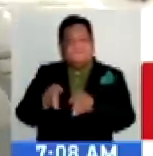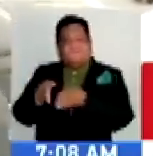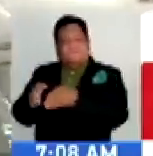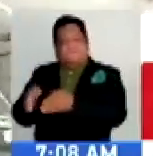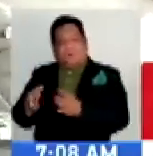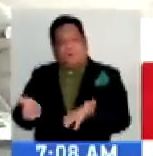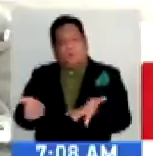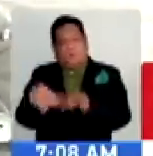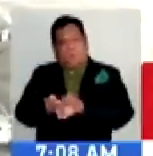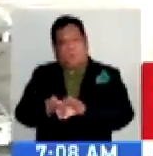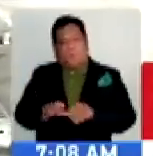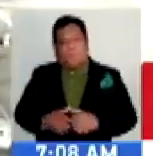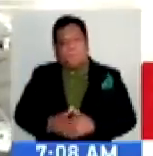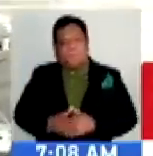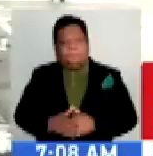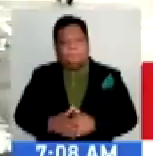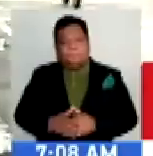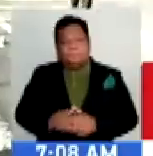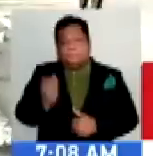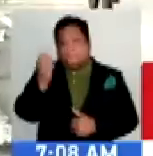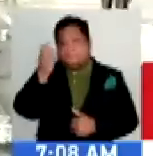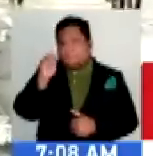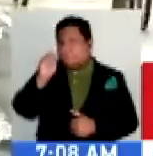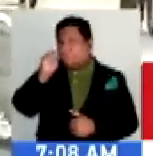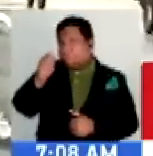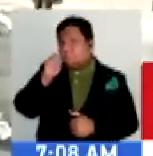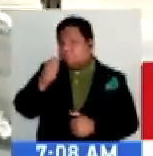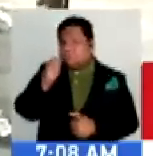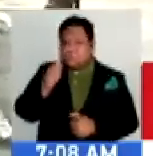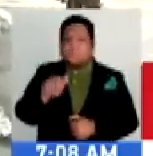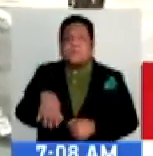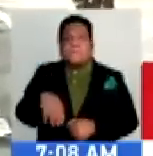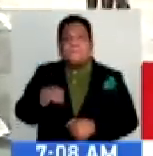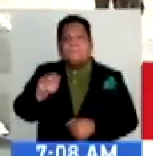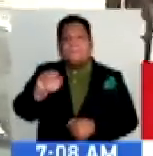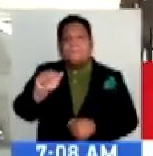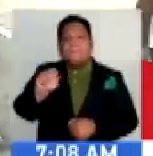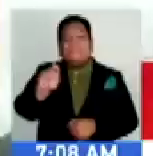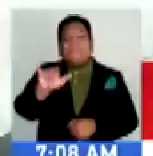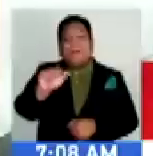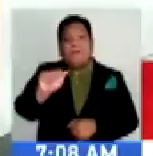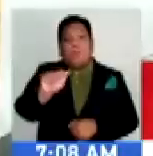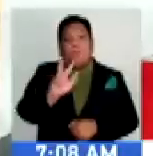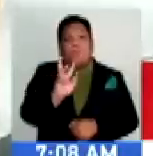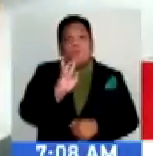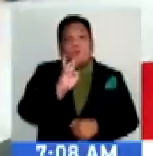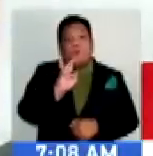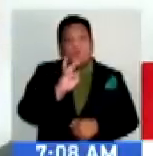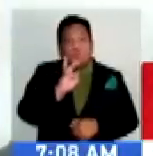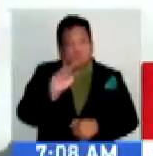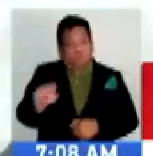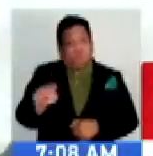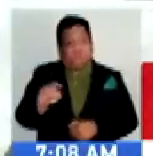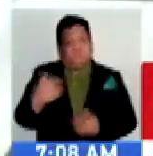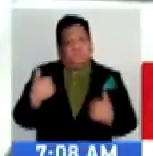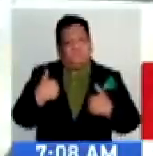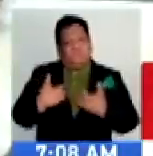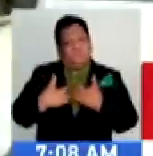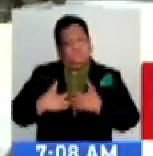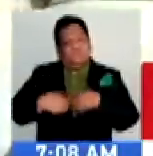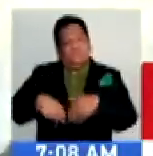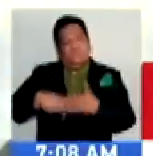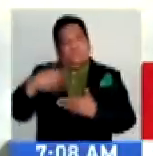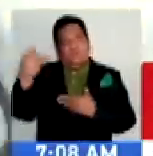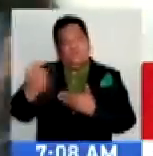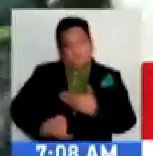Sisimula na bukas ng gabi ng Manila Water ang paglikha ng North Pasig Package 1 Sewer Network Project. Tatagal ito hanggang August 31